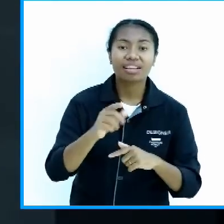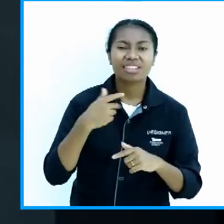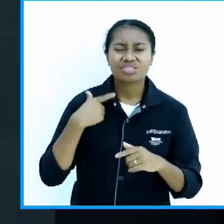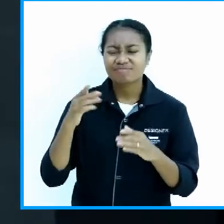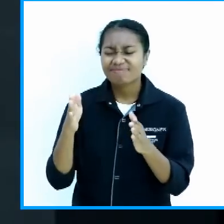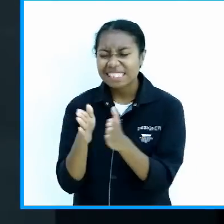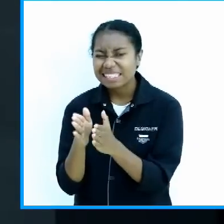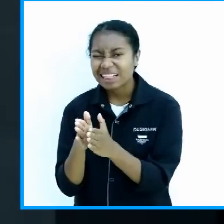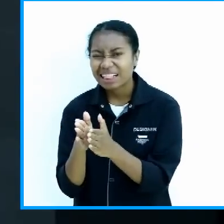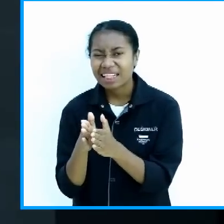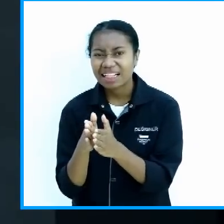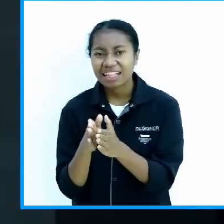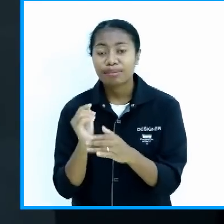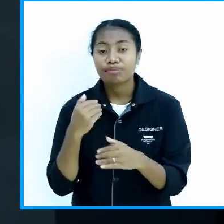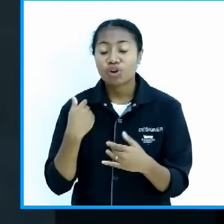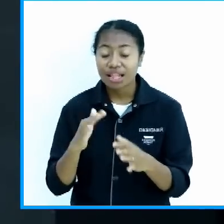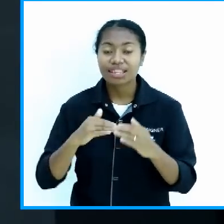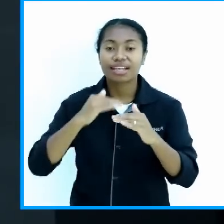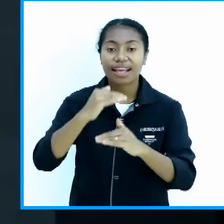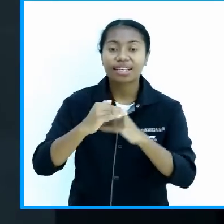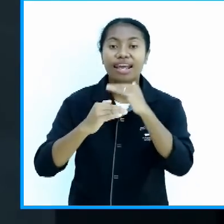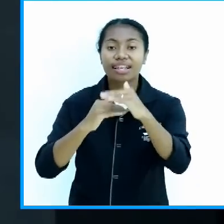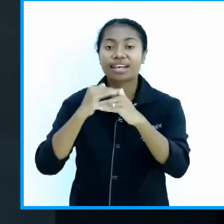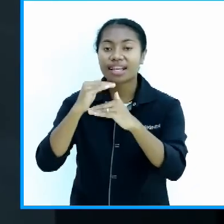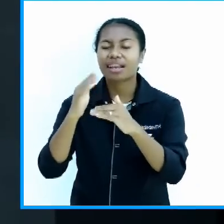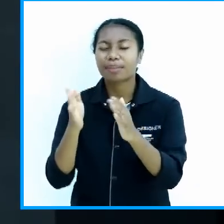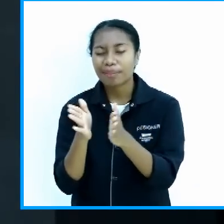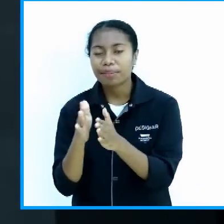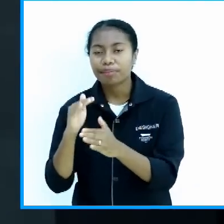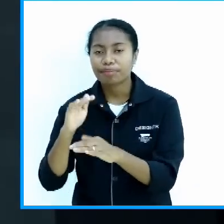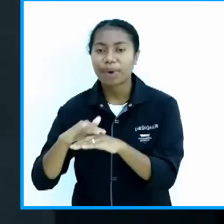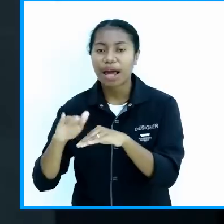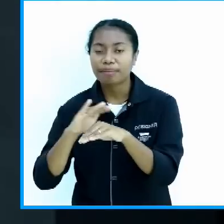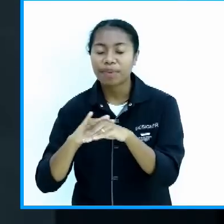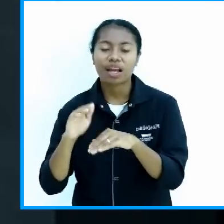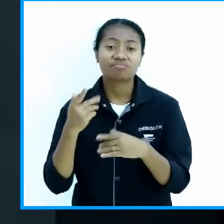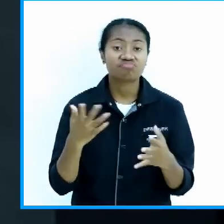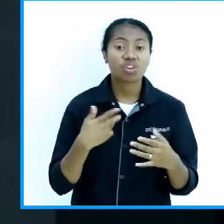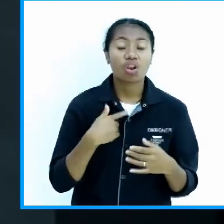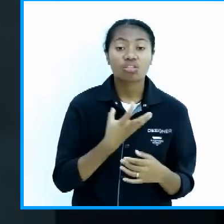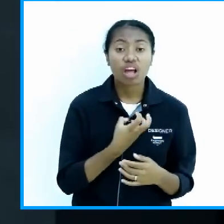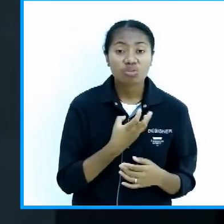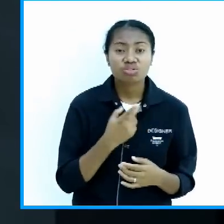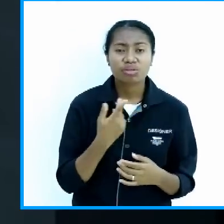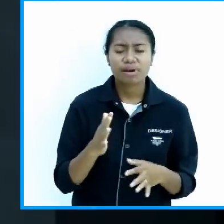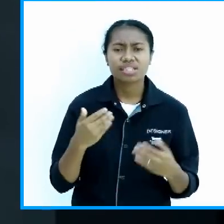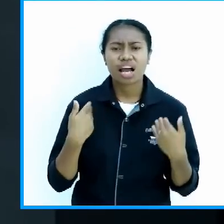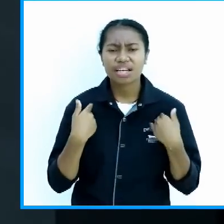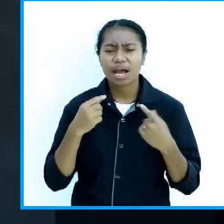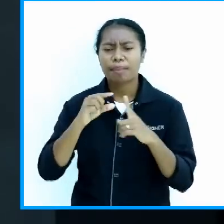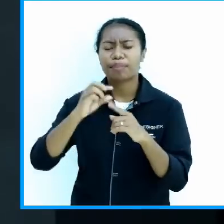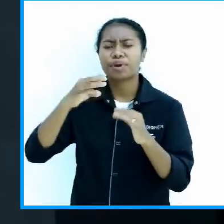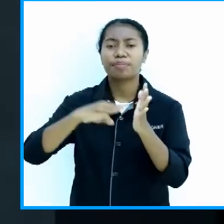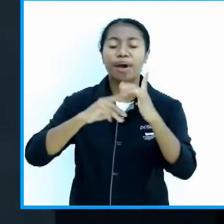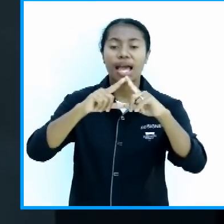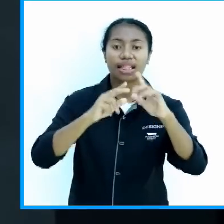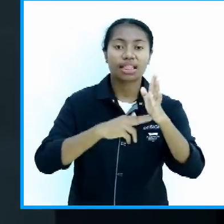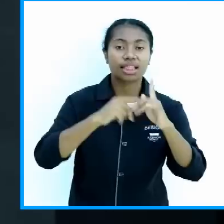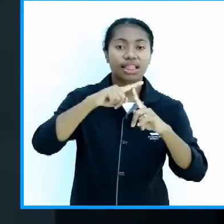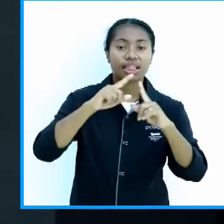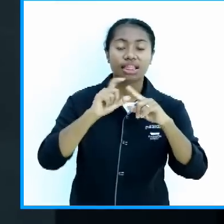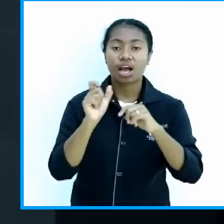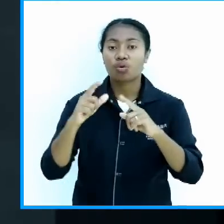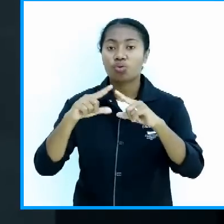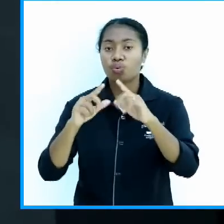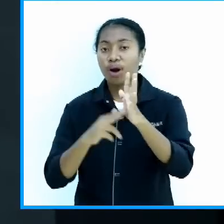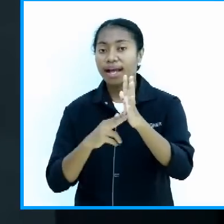nanti dinaikkan pelan-pelan. Masih ragu ada pemantauannya. Pemantauannya bisa tadi yang Pak Esra bilang pakai chip untuk menilai tanda-tanda vital